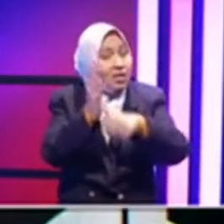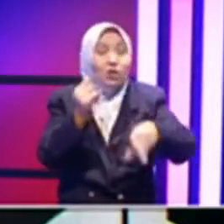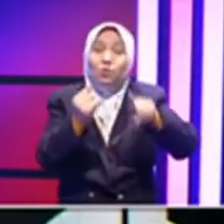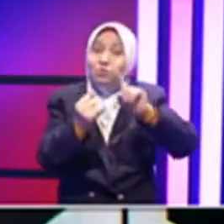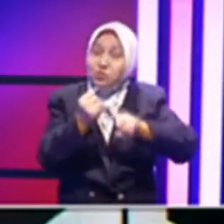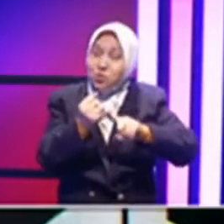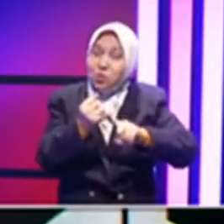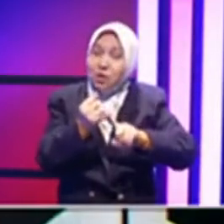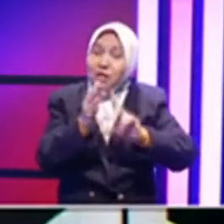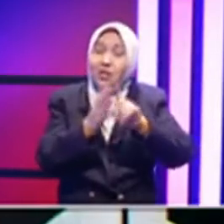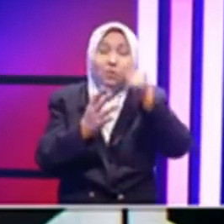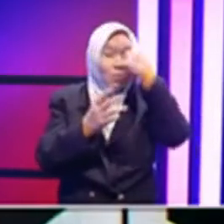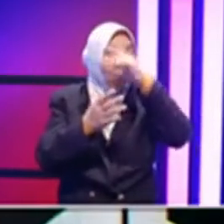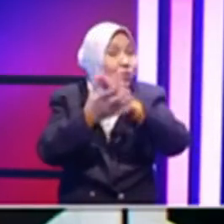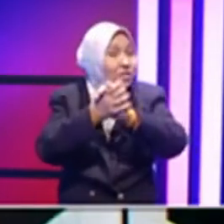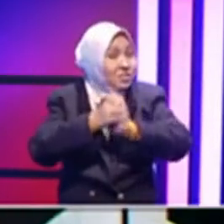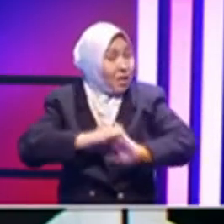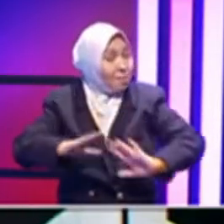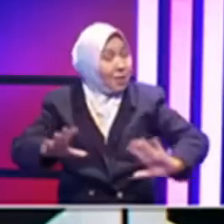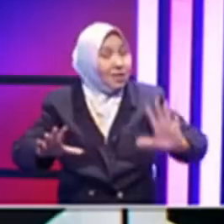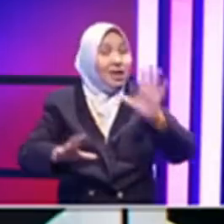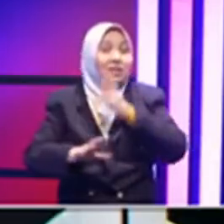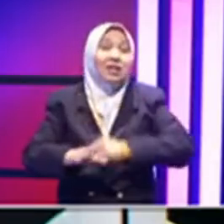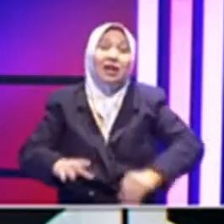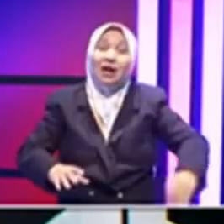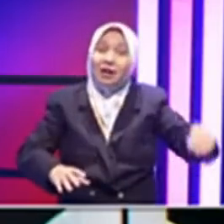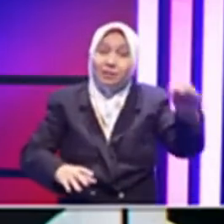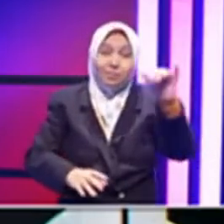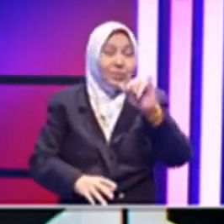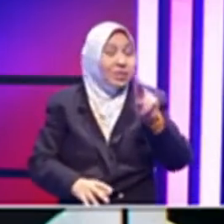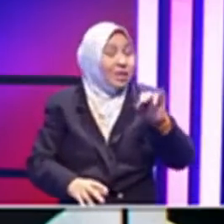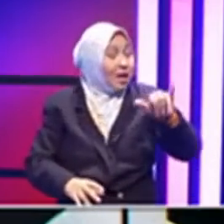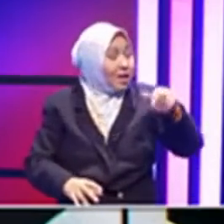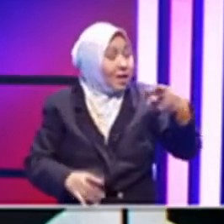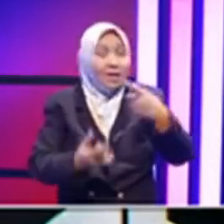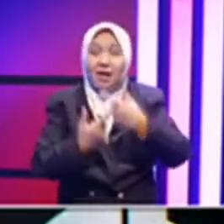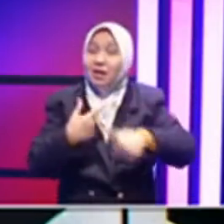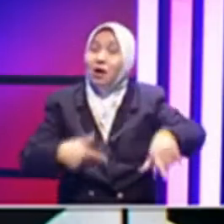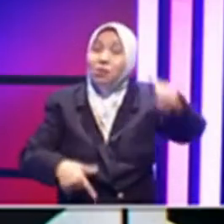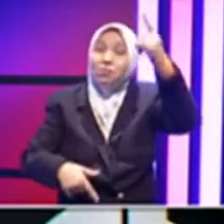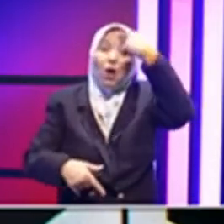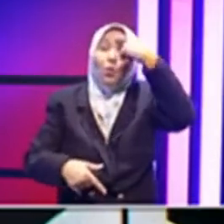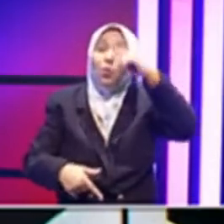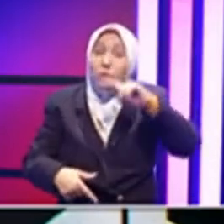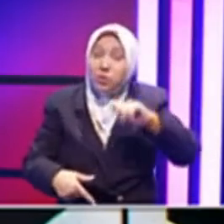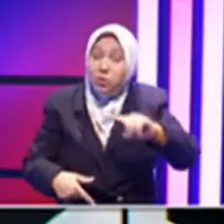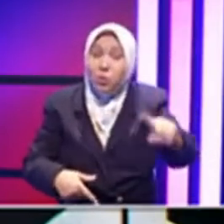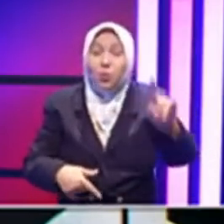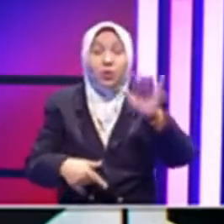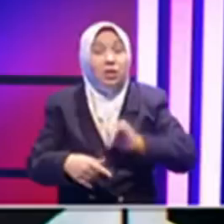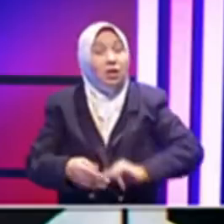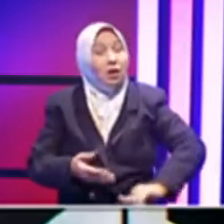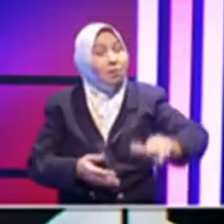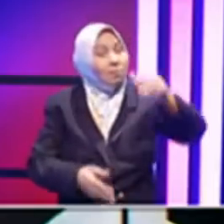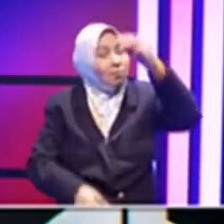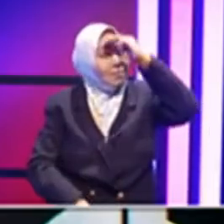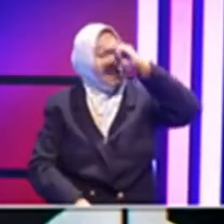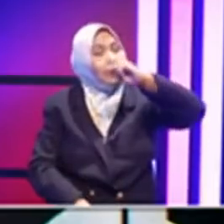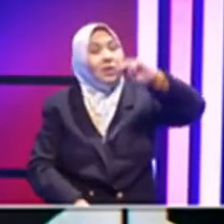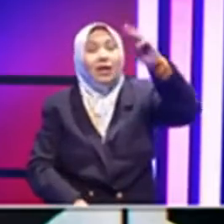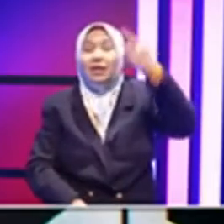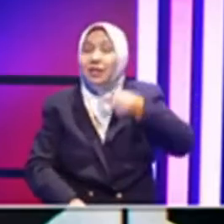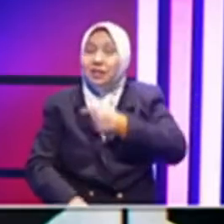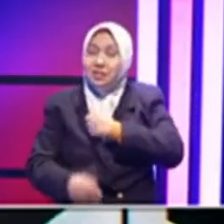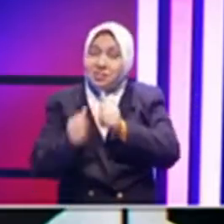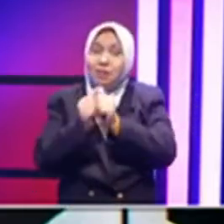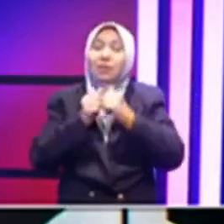untuk keselamatan dan juga inayah daripada Allah Subhanahu Wa Taala untuk yang mulia yang yang kita